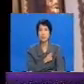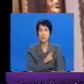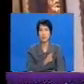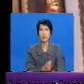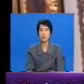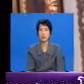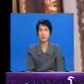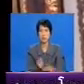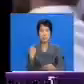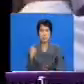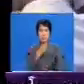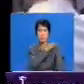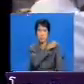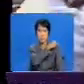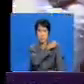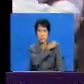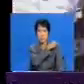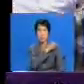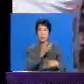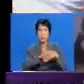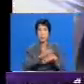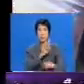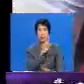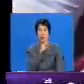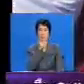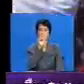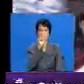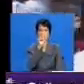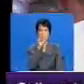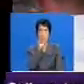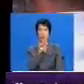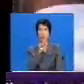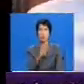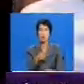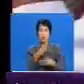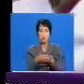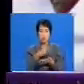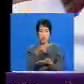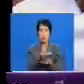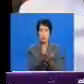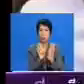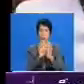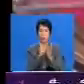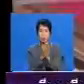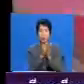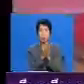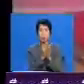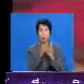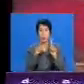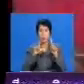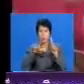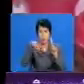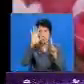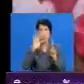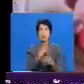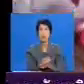คำสั่งเลื่อนชั้นยศ7ให้พลทหารจำลองเป็นร้อยตรีพร้อมเตรียมมอบเงินเยียวยาช่วยเหลือครอบครัวรวมกว่า1ล้านบาทก่อนหน้านี้ก